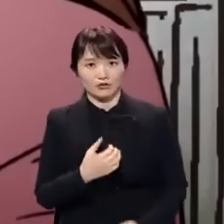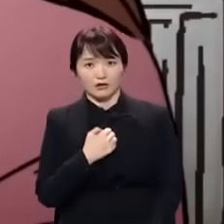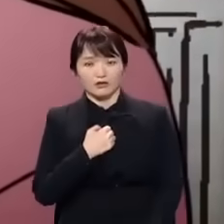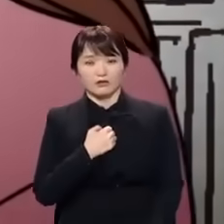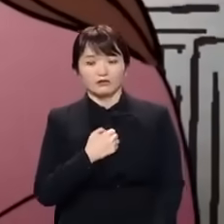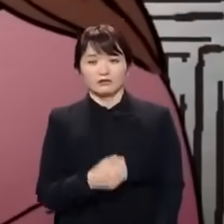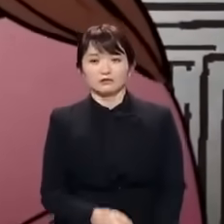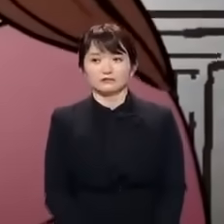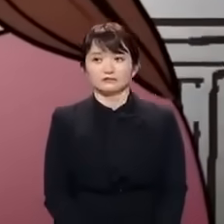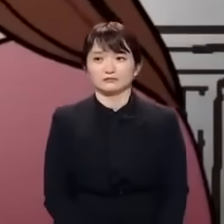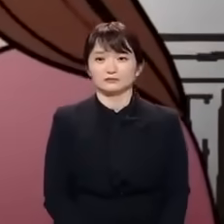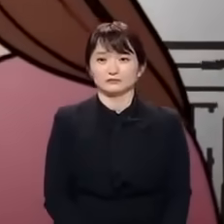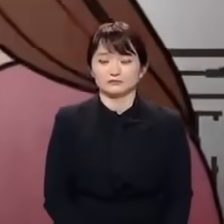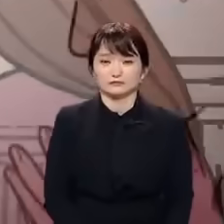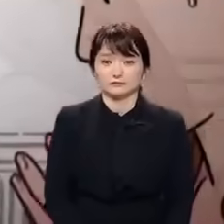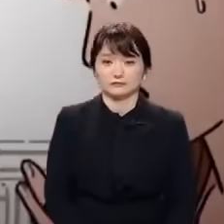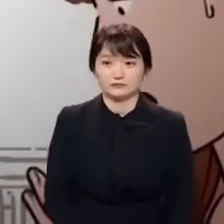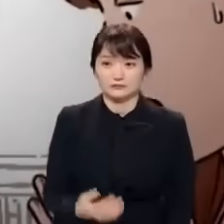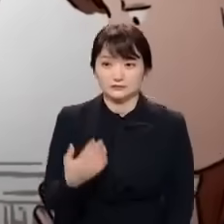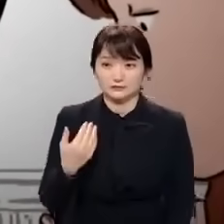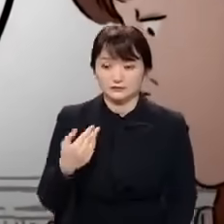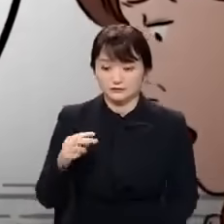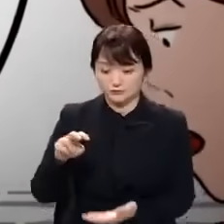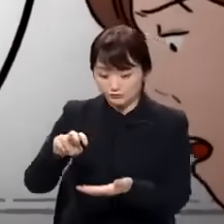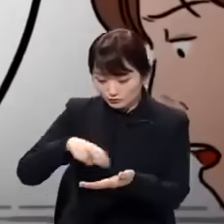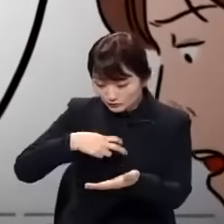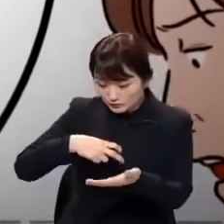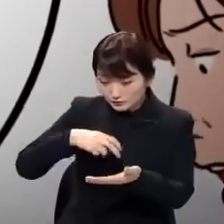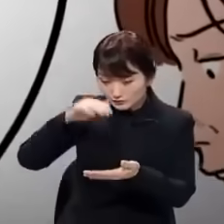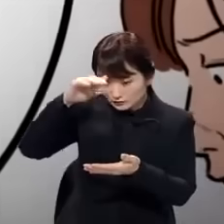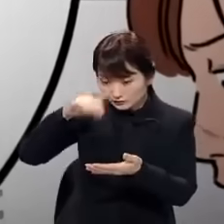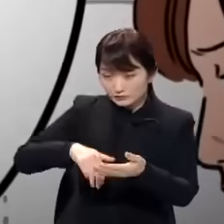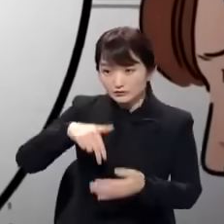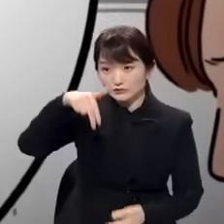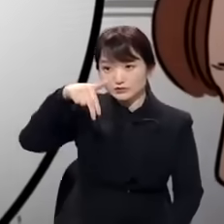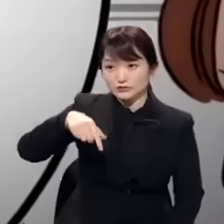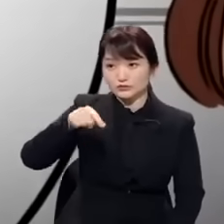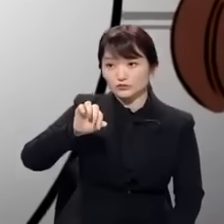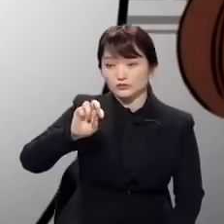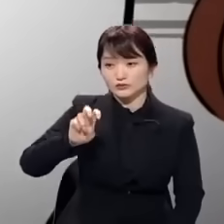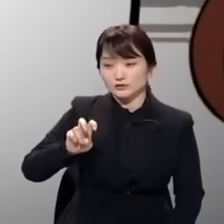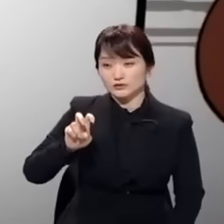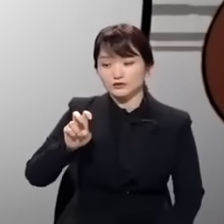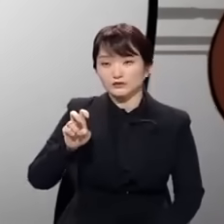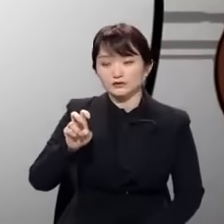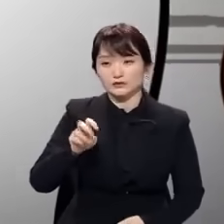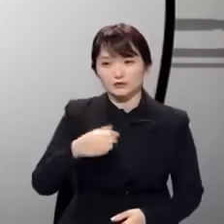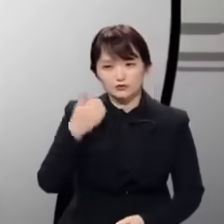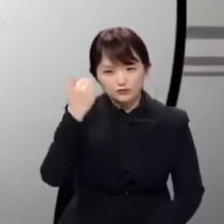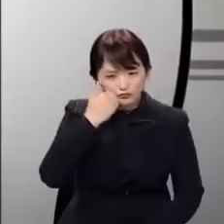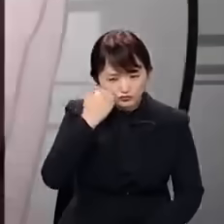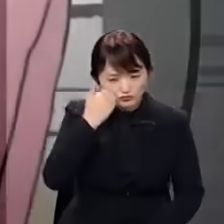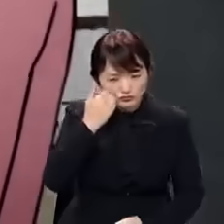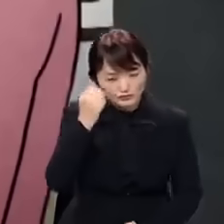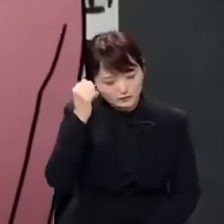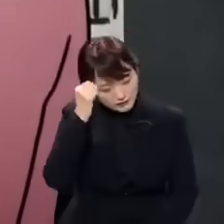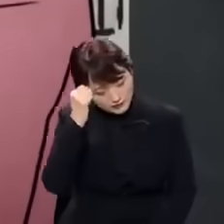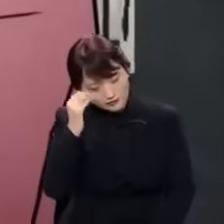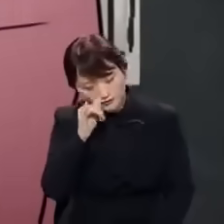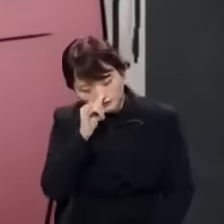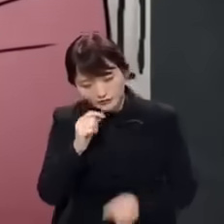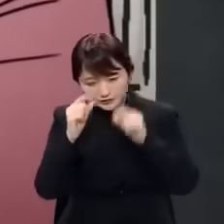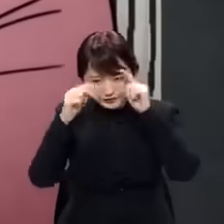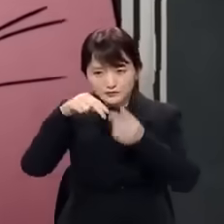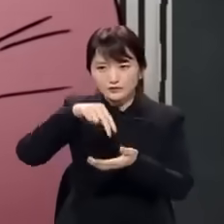아까 문자가 한 통 도착했는데 그 내용이 주임님 누구누구가 자고 있어요. 일어나서